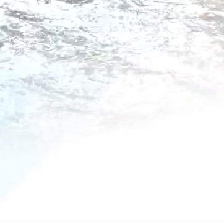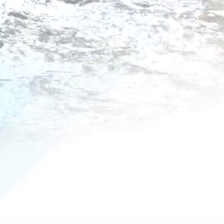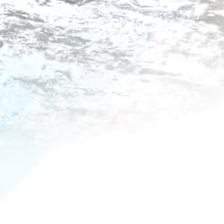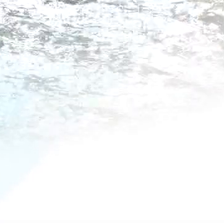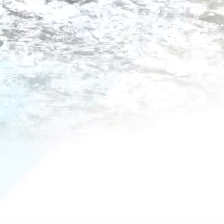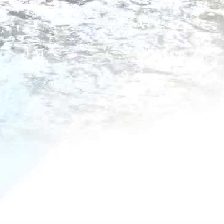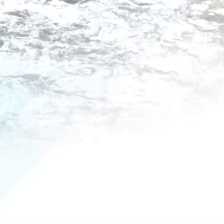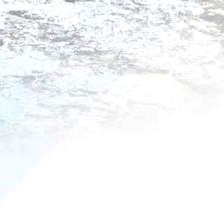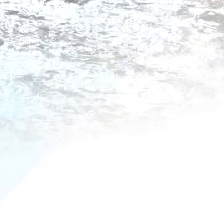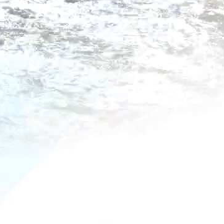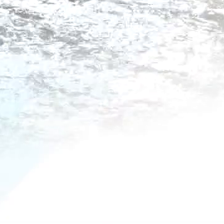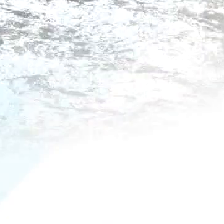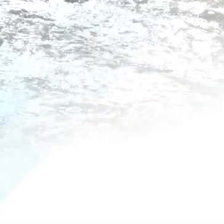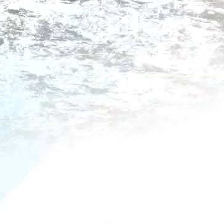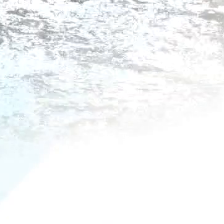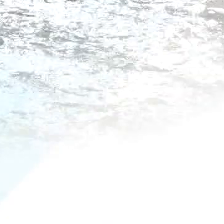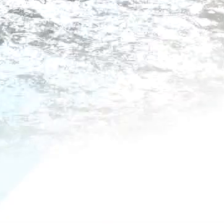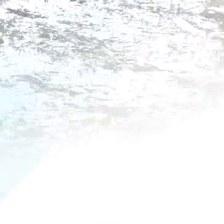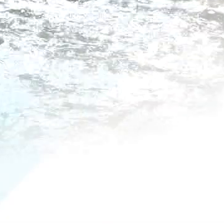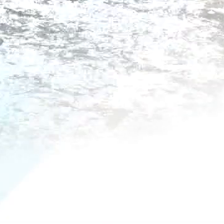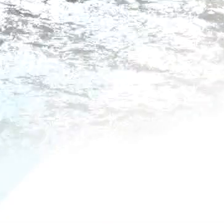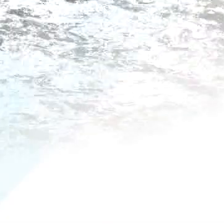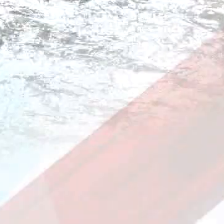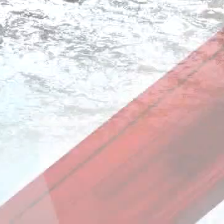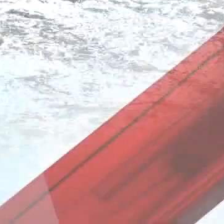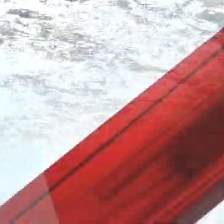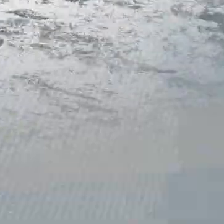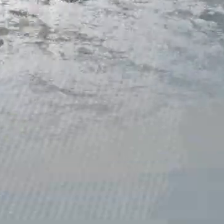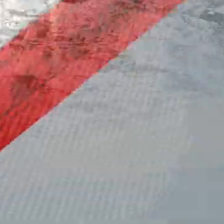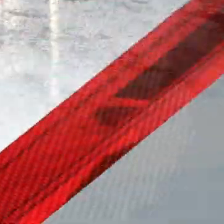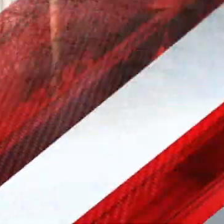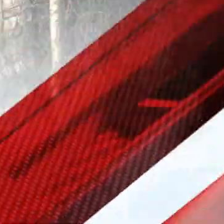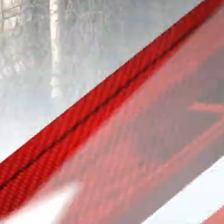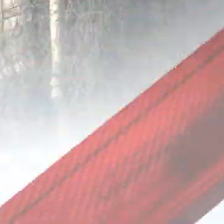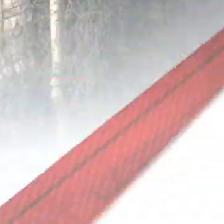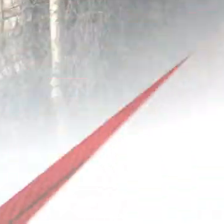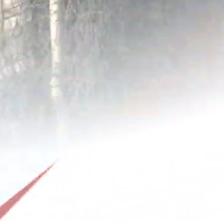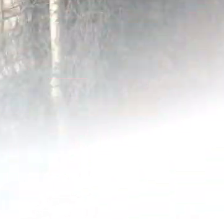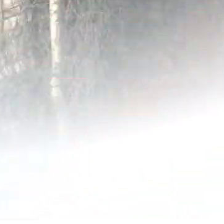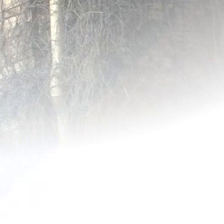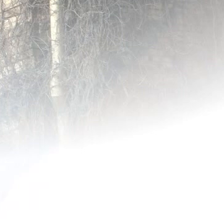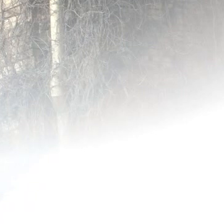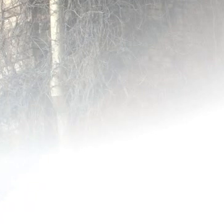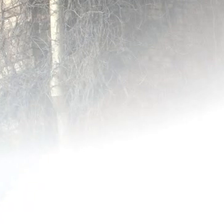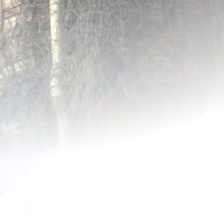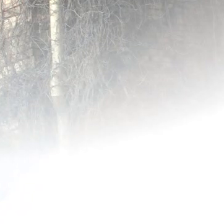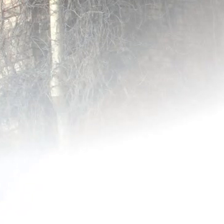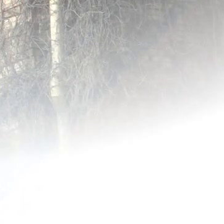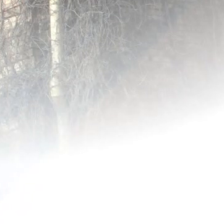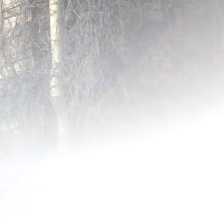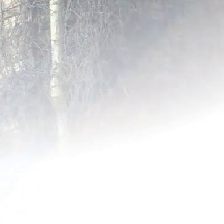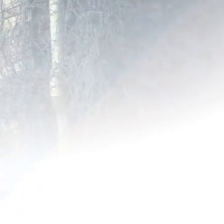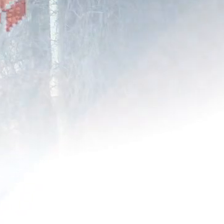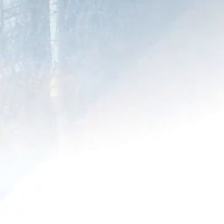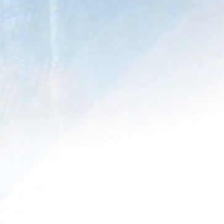старыя незавершаныя справы будуць аднімаць шмат сіл і энергіі. Неспрыяльны час для зносін з калегамі па працы,